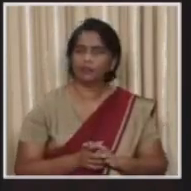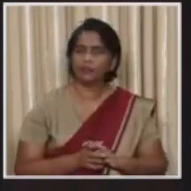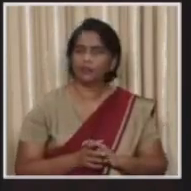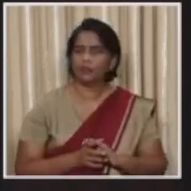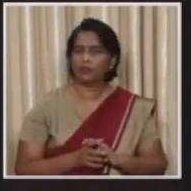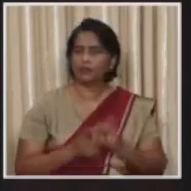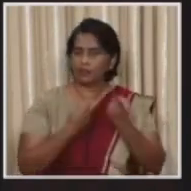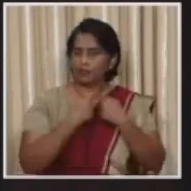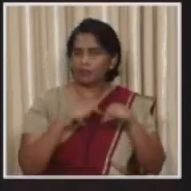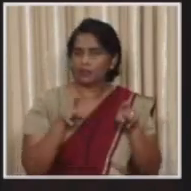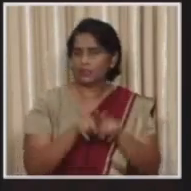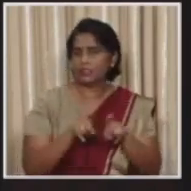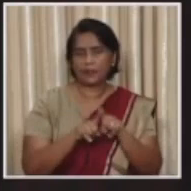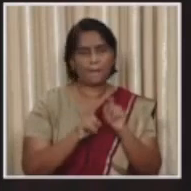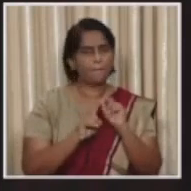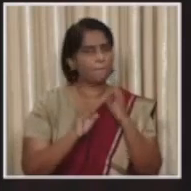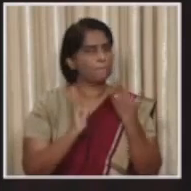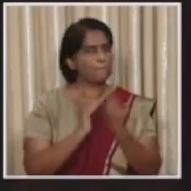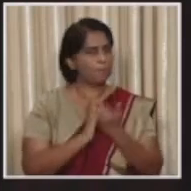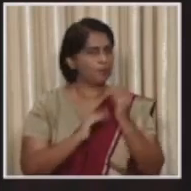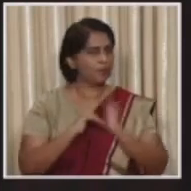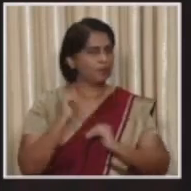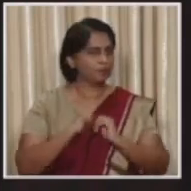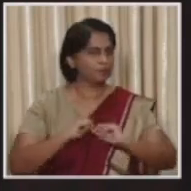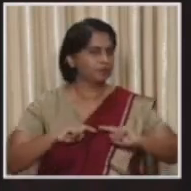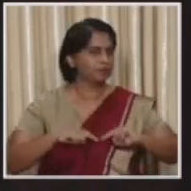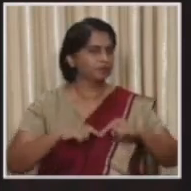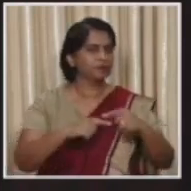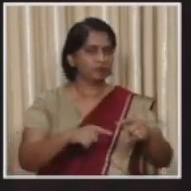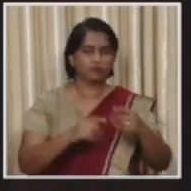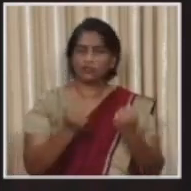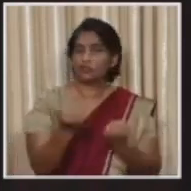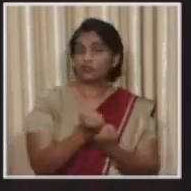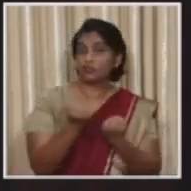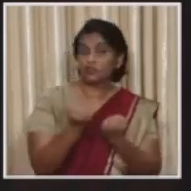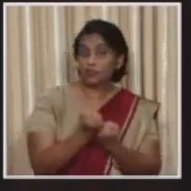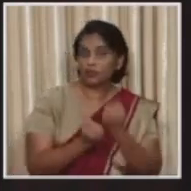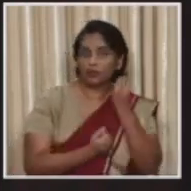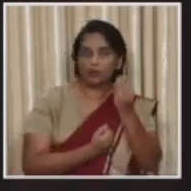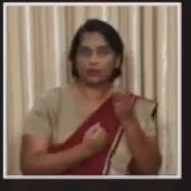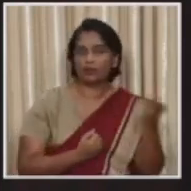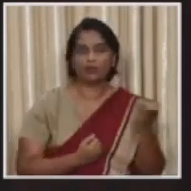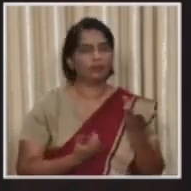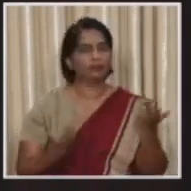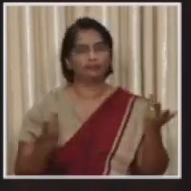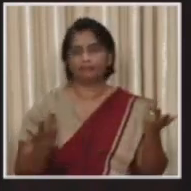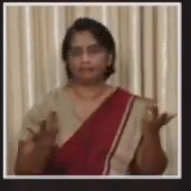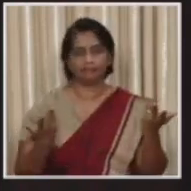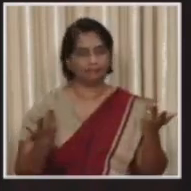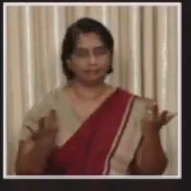එකම ප්‍රතිපත්තියක් ක්‍රියාවට නැංවීමට සහය වූ ඒවත් නෙමෙයි.